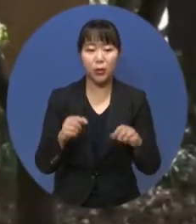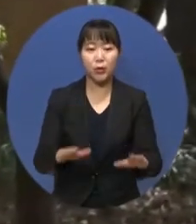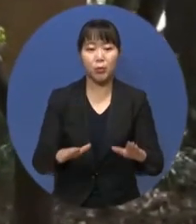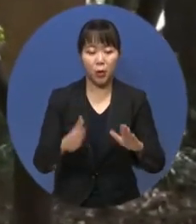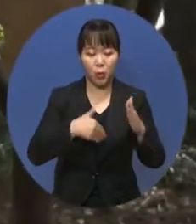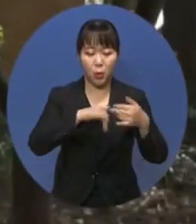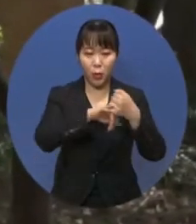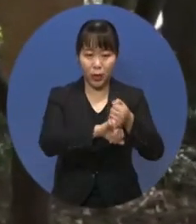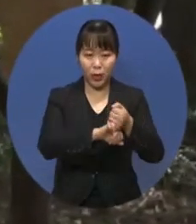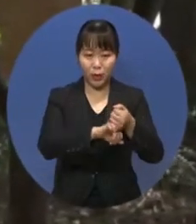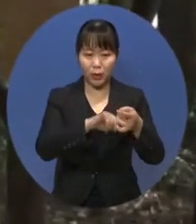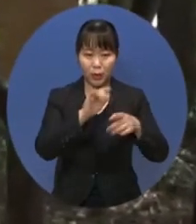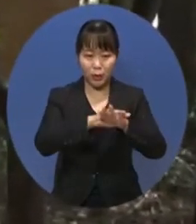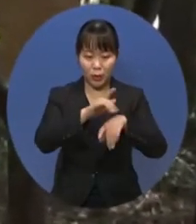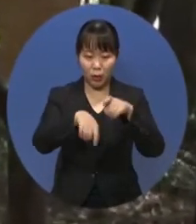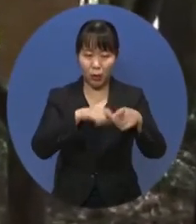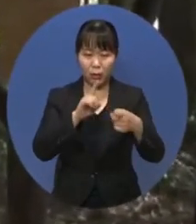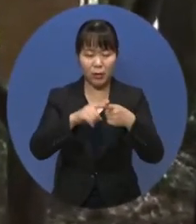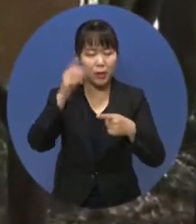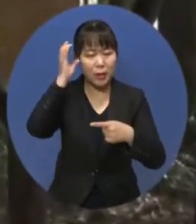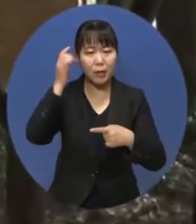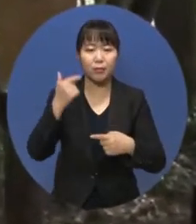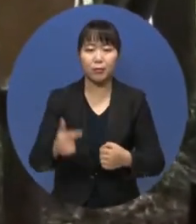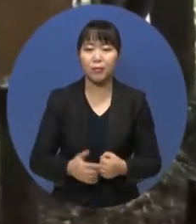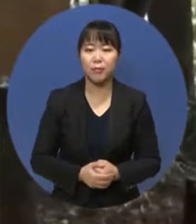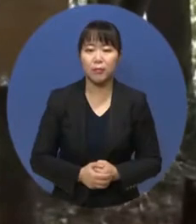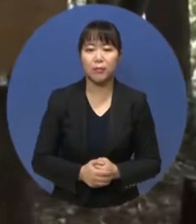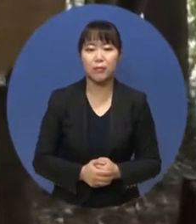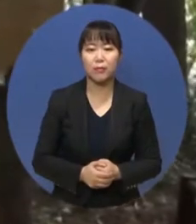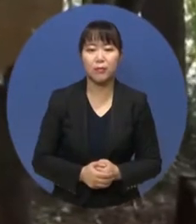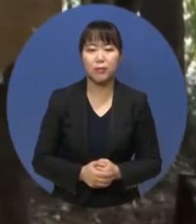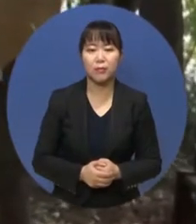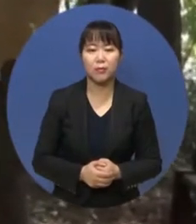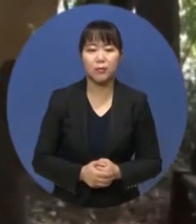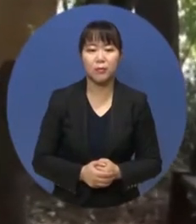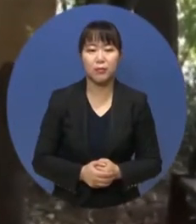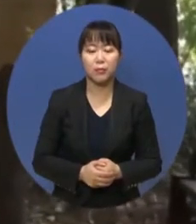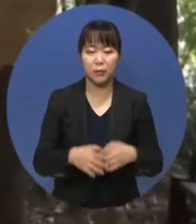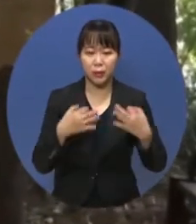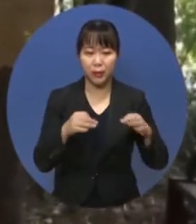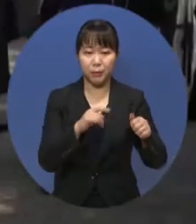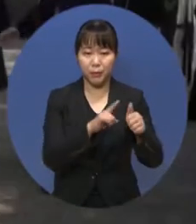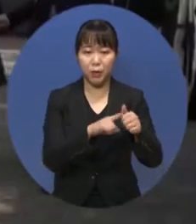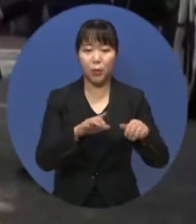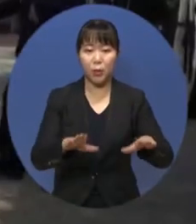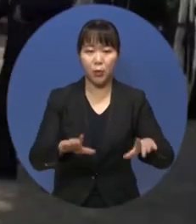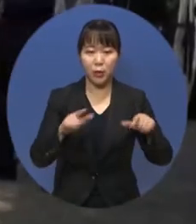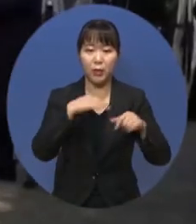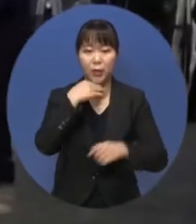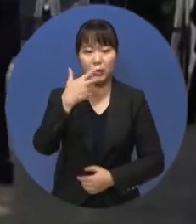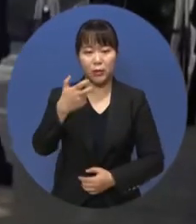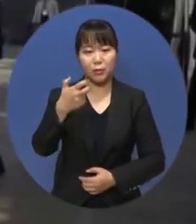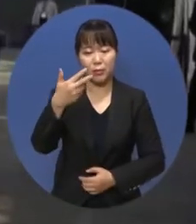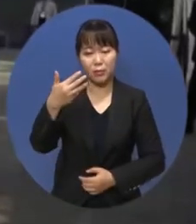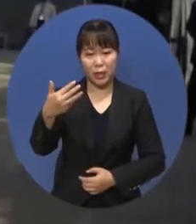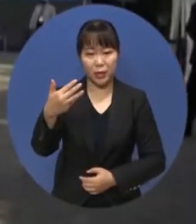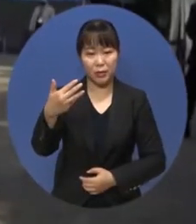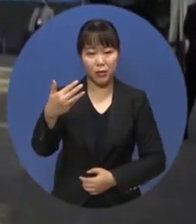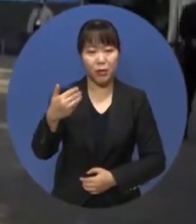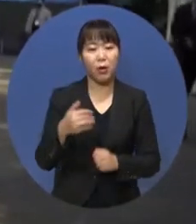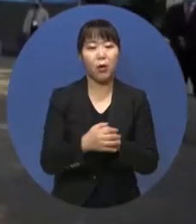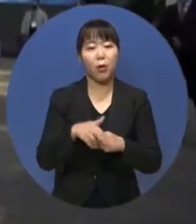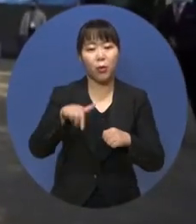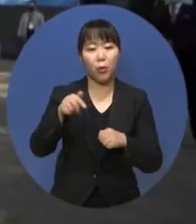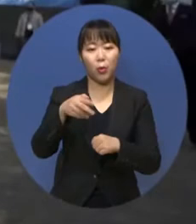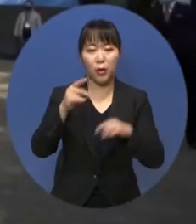내용들을 실천하기는 기대했습니다 김 월 신임 회장은 우리 이 능력이 더 싸요 고려대